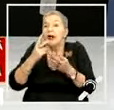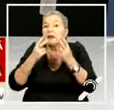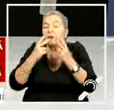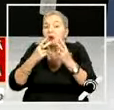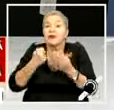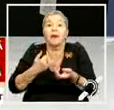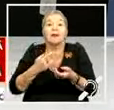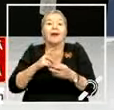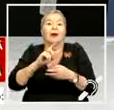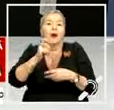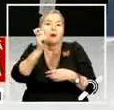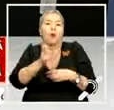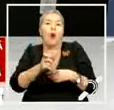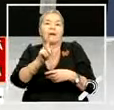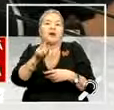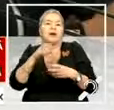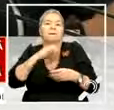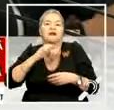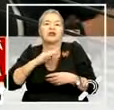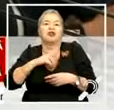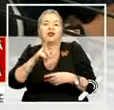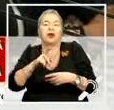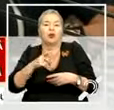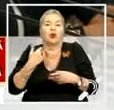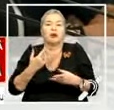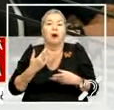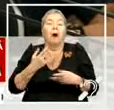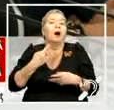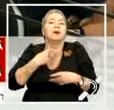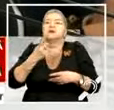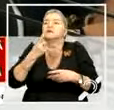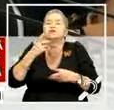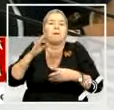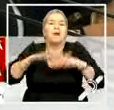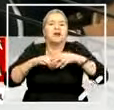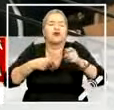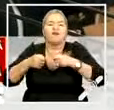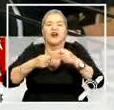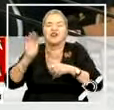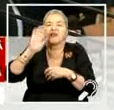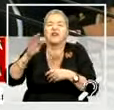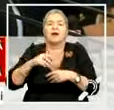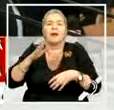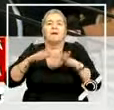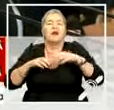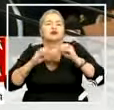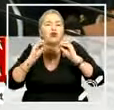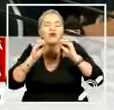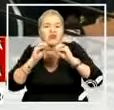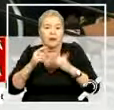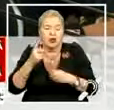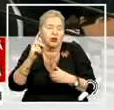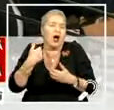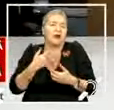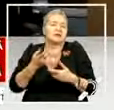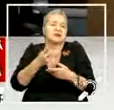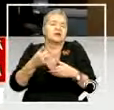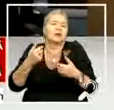Klaus Iohannis. Ligia Deca va rămâne la educație, Aurescu clar va rămâne la externe și se aude că și